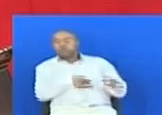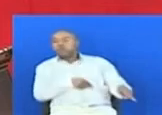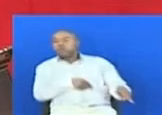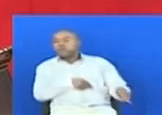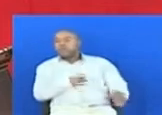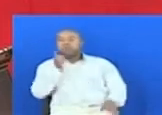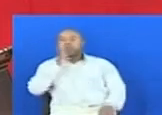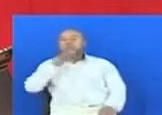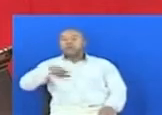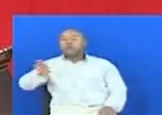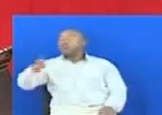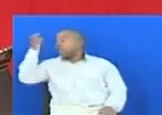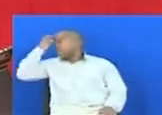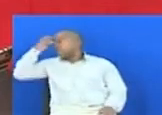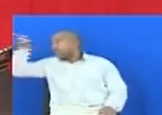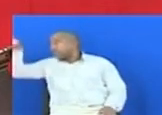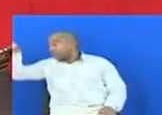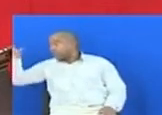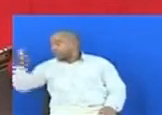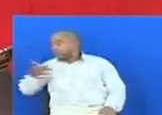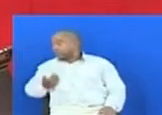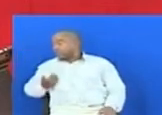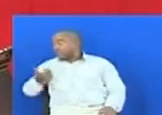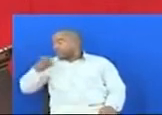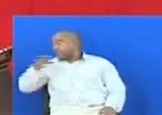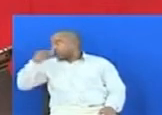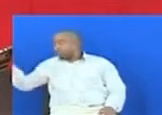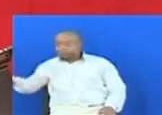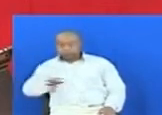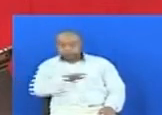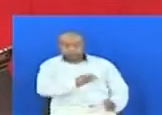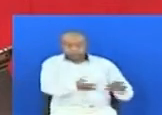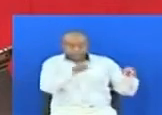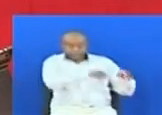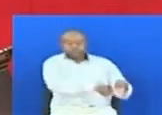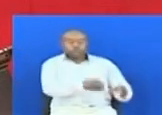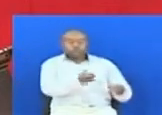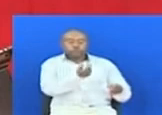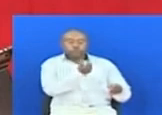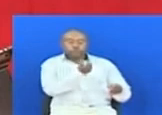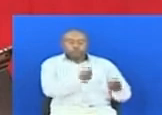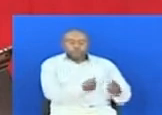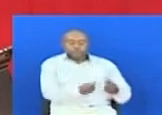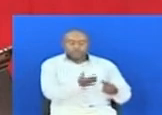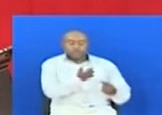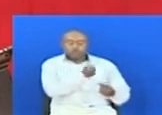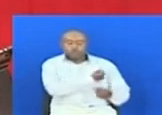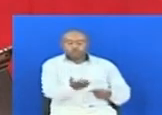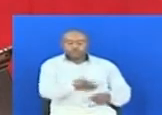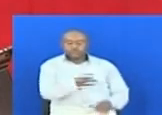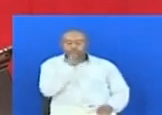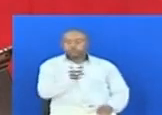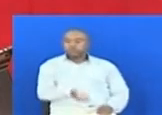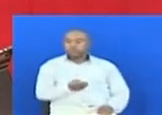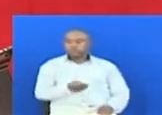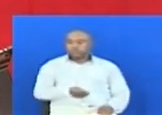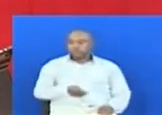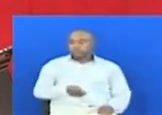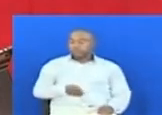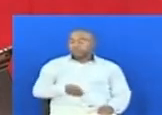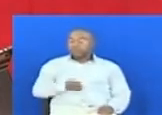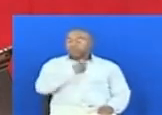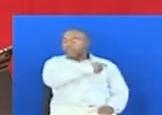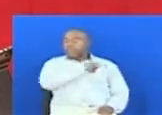Mama akaenda kuemea, akarudi akaingika chungu ili watoto wakapate kupata chakula. Rais wetu Magufuli alituma ndege